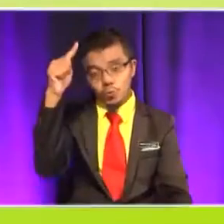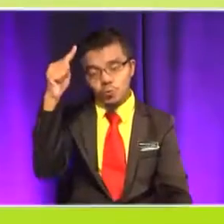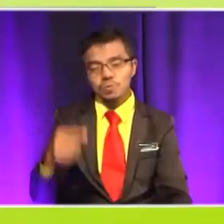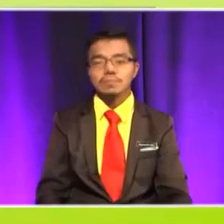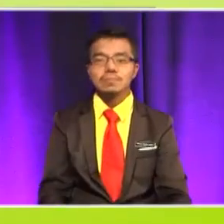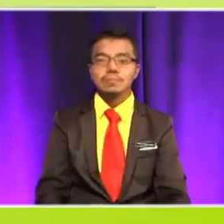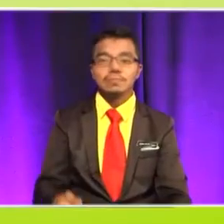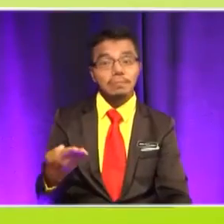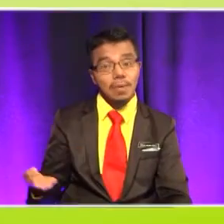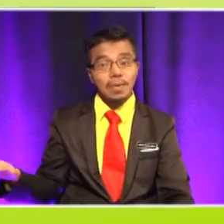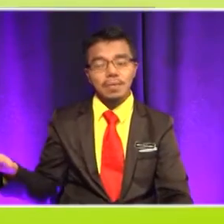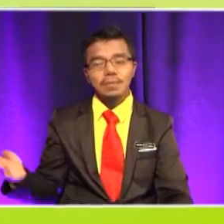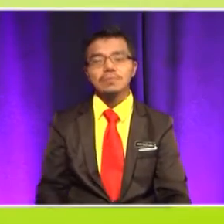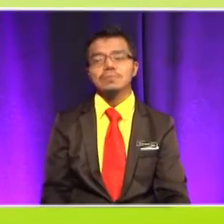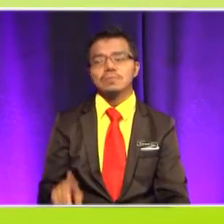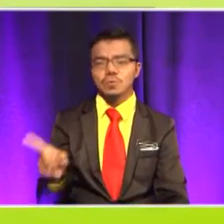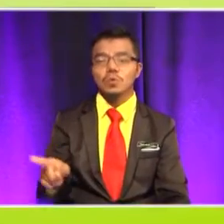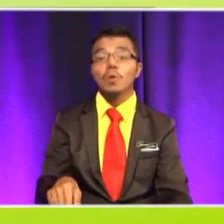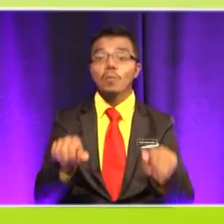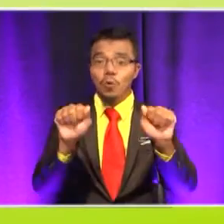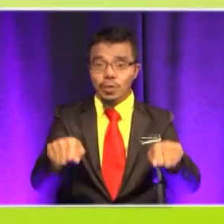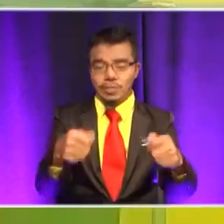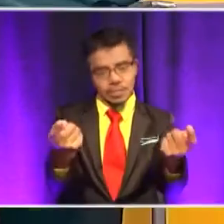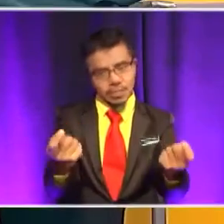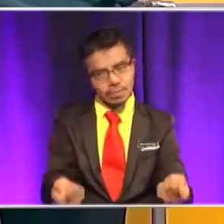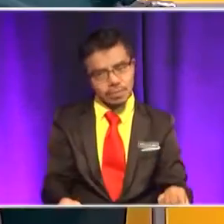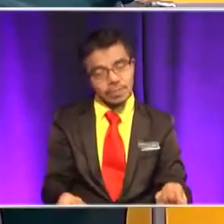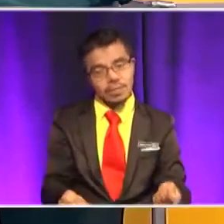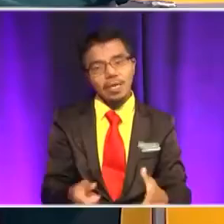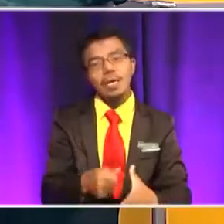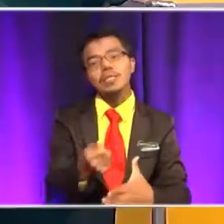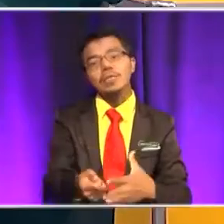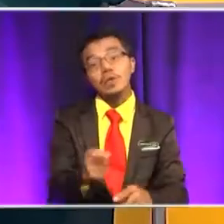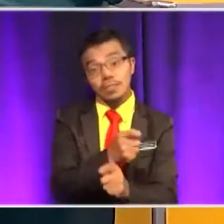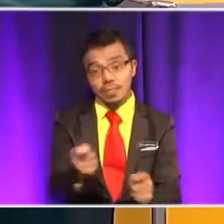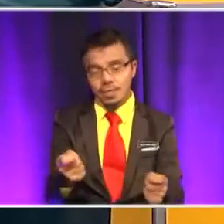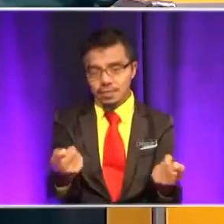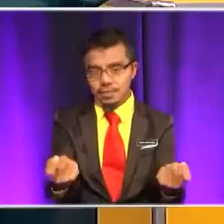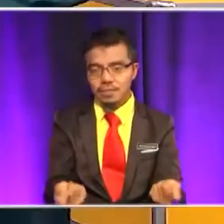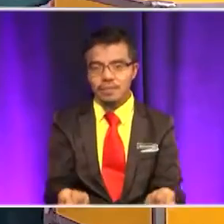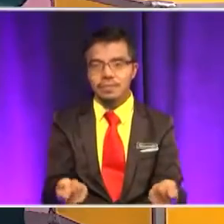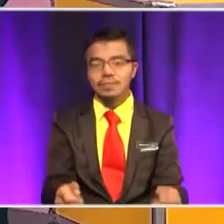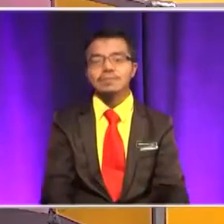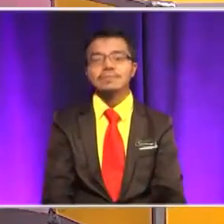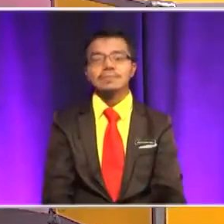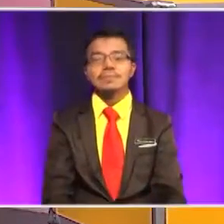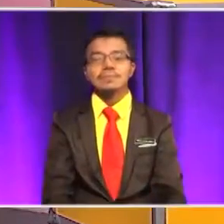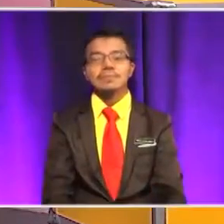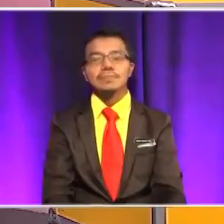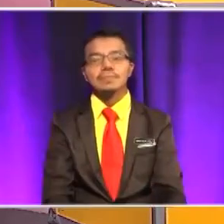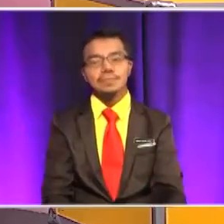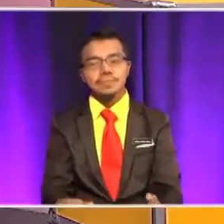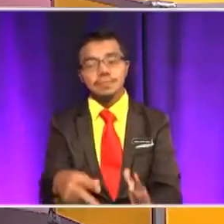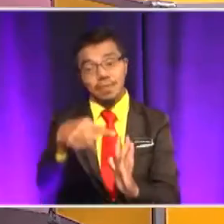dengan boleh diterima atau tidak boleh pelanggan kita Oke yang berikutnya adalah penghasilan model Oke di depan Irfan itu ada beberapa